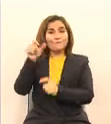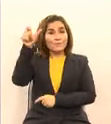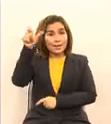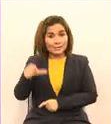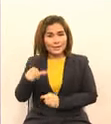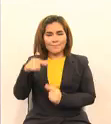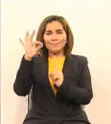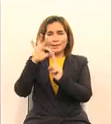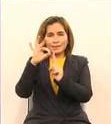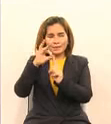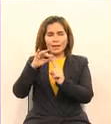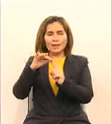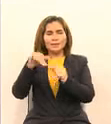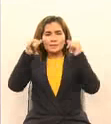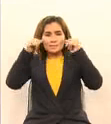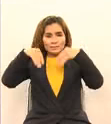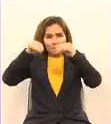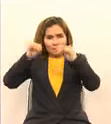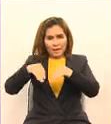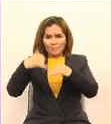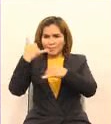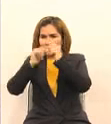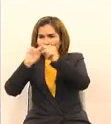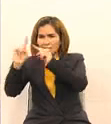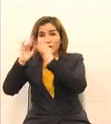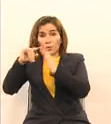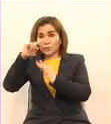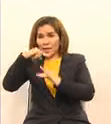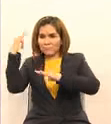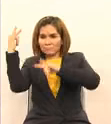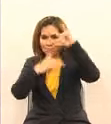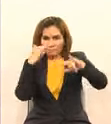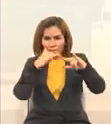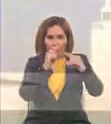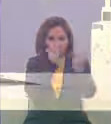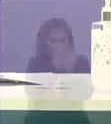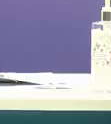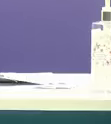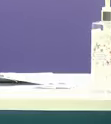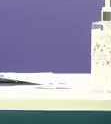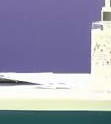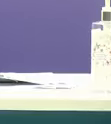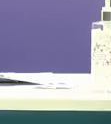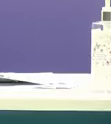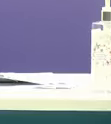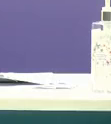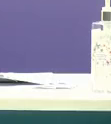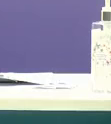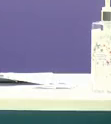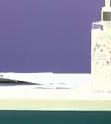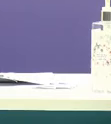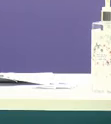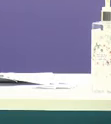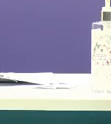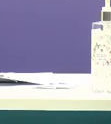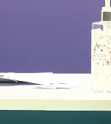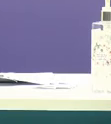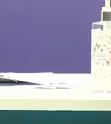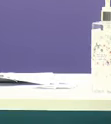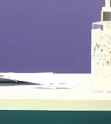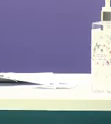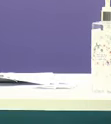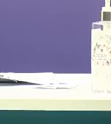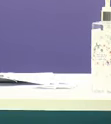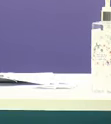ปากีสถานสเปนนะซึ่งพี่น้องสื่อสารมวลชนก็จะเห็นสถานการณ์ยุโรปเนี่ยนะครับหลายประเทศเนี่ย